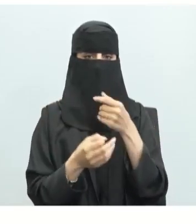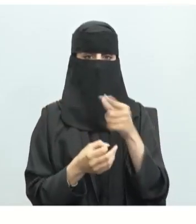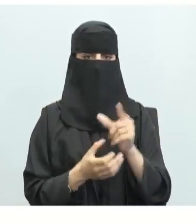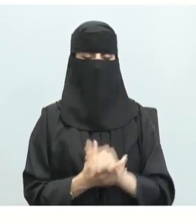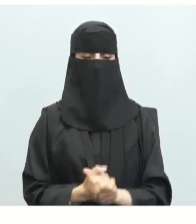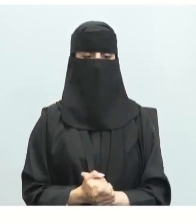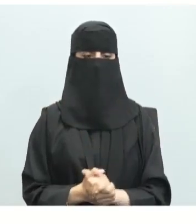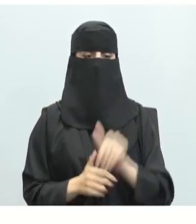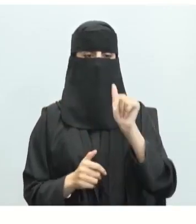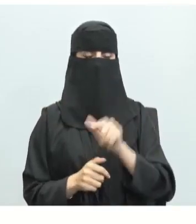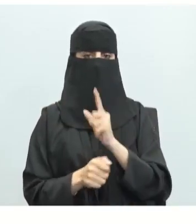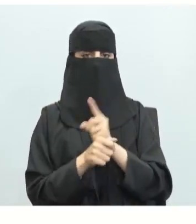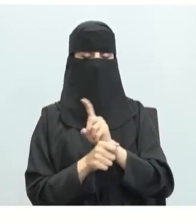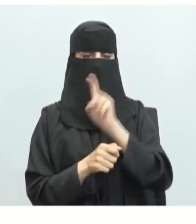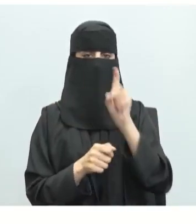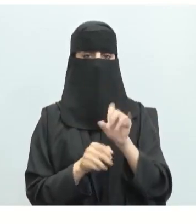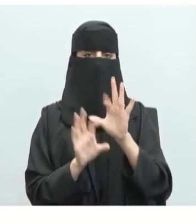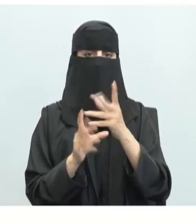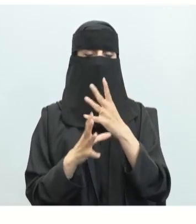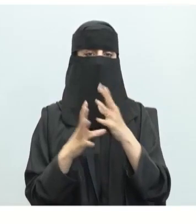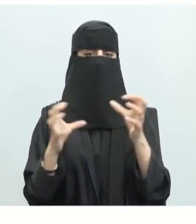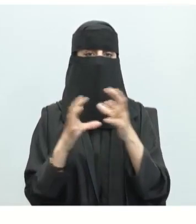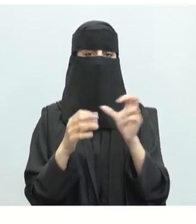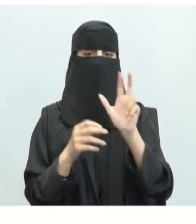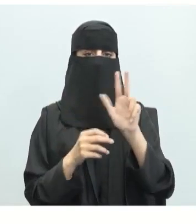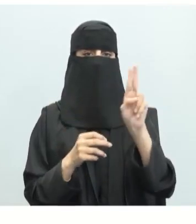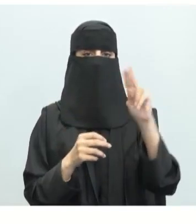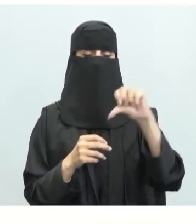الآن أنا سأسألكم ما هو التوكيد؟